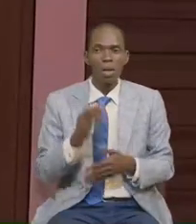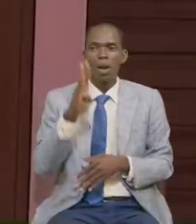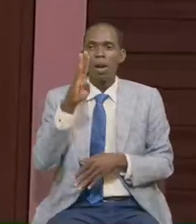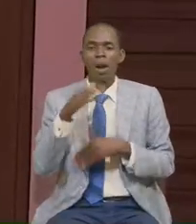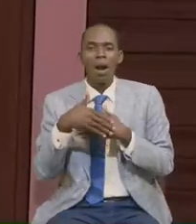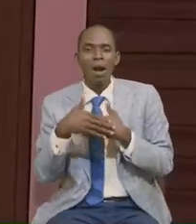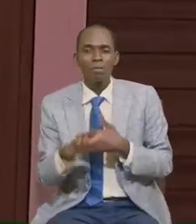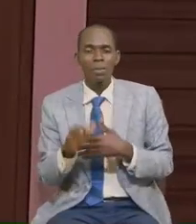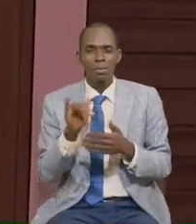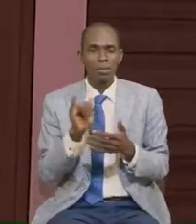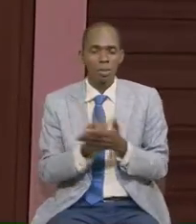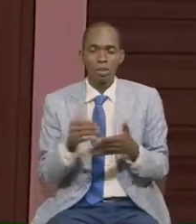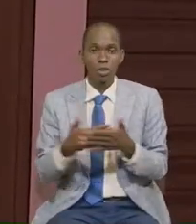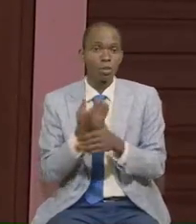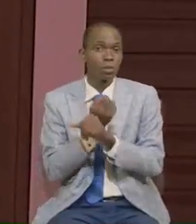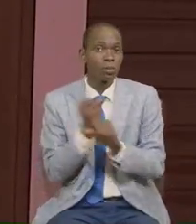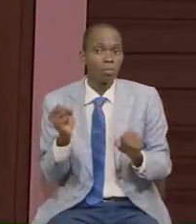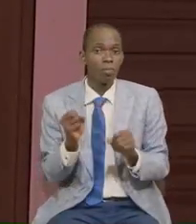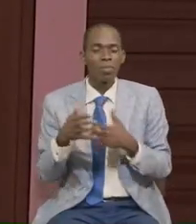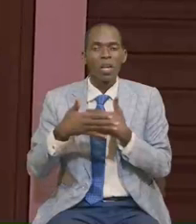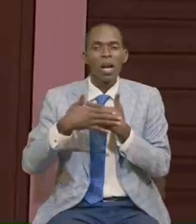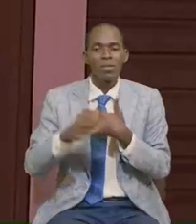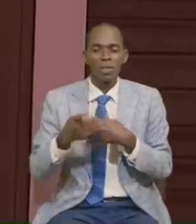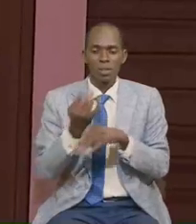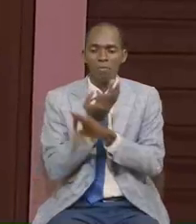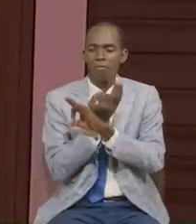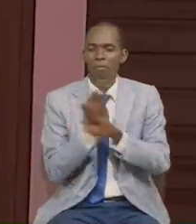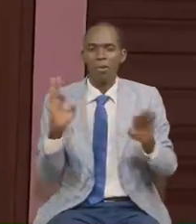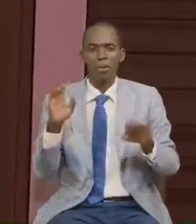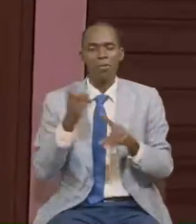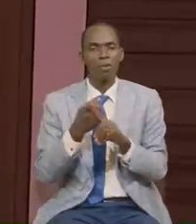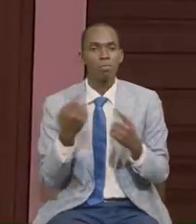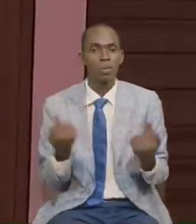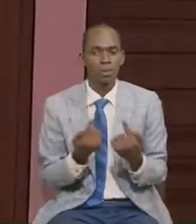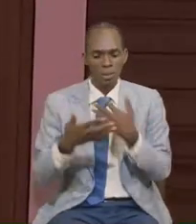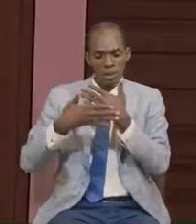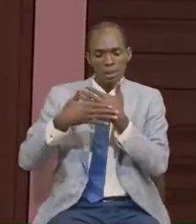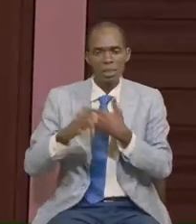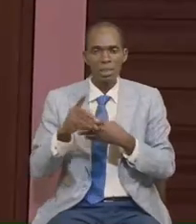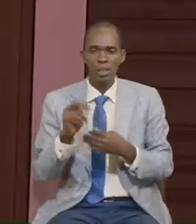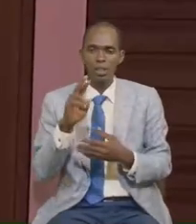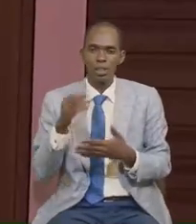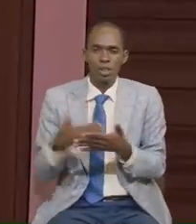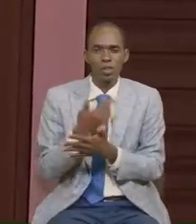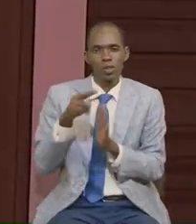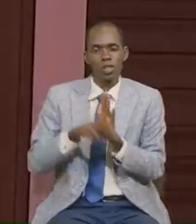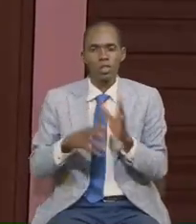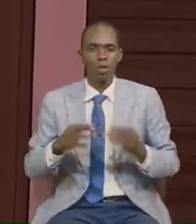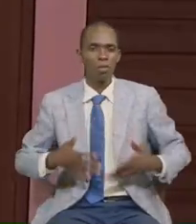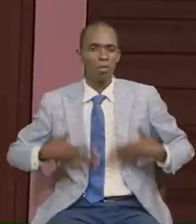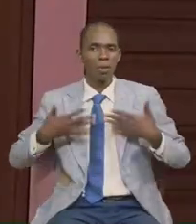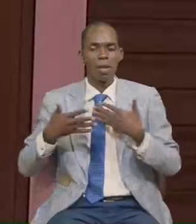justification, après la liberté du péché, après la nouveauté de vie, après le nouveau